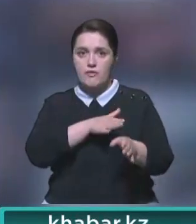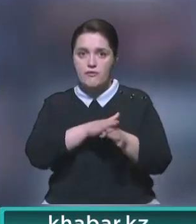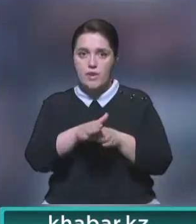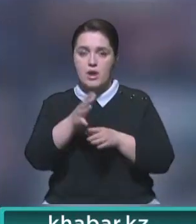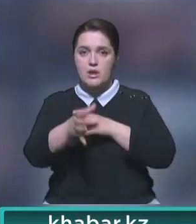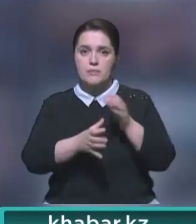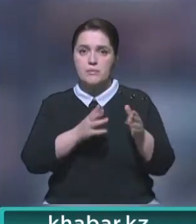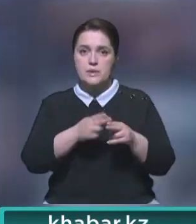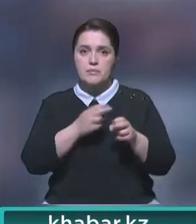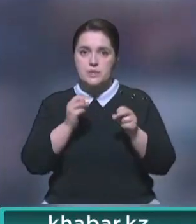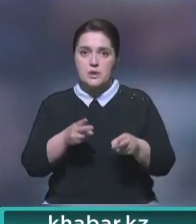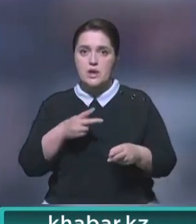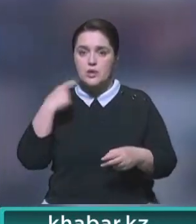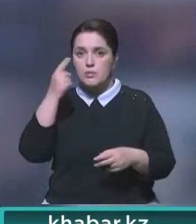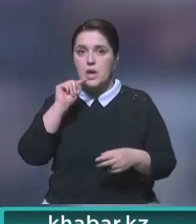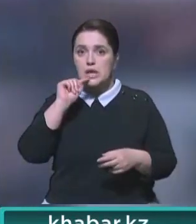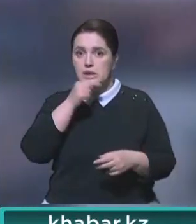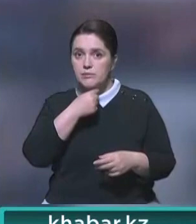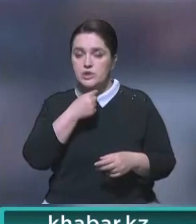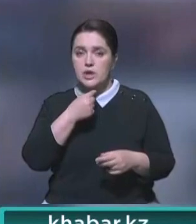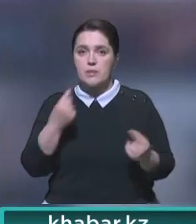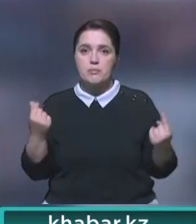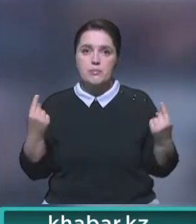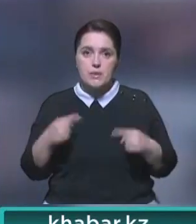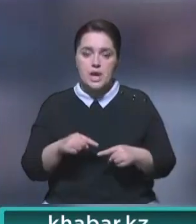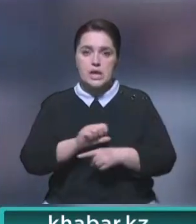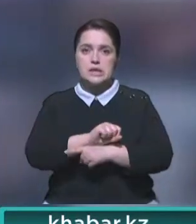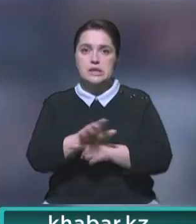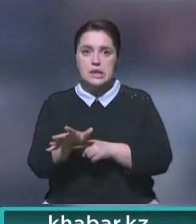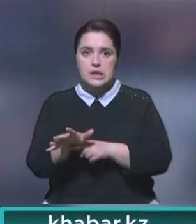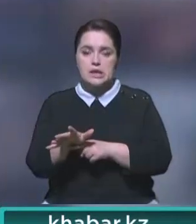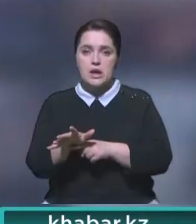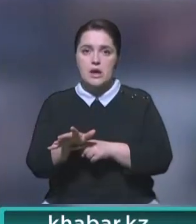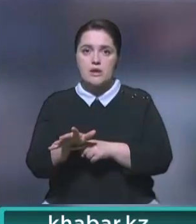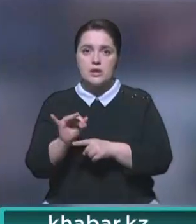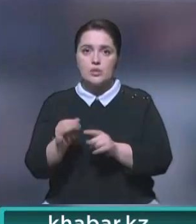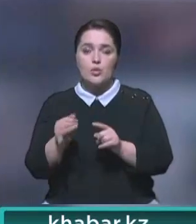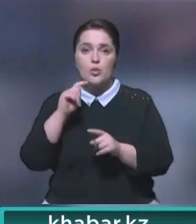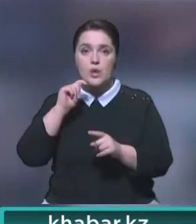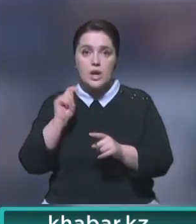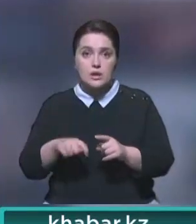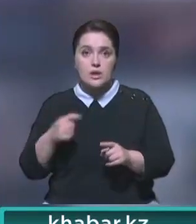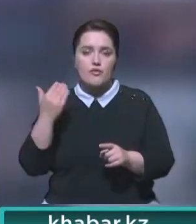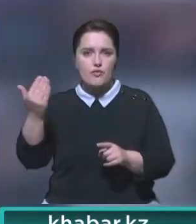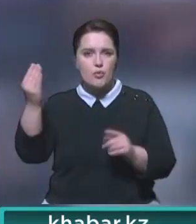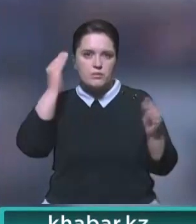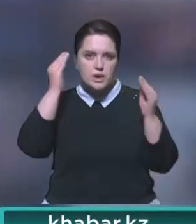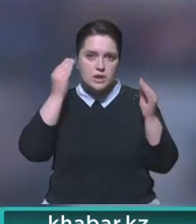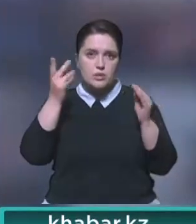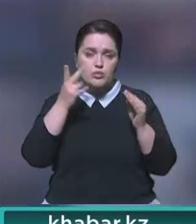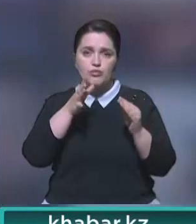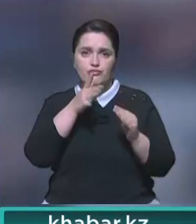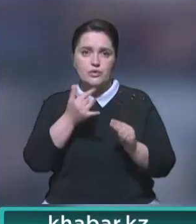функцию глобальной системы безопасности перед лицом экономических потрясений от коронавируса и ситуации в Украине. Поэтому, по его мнению, пришло